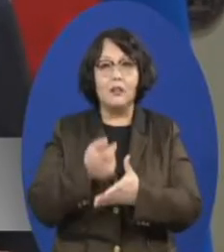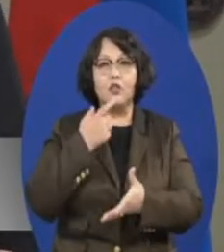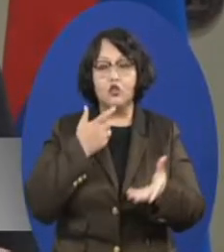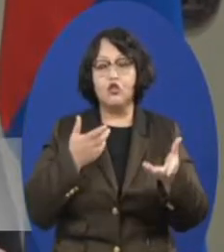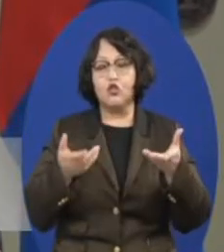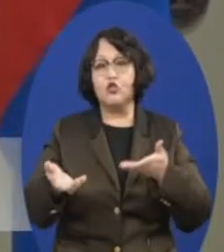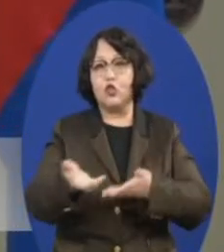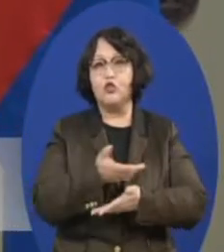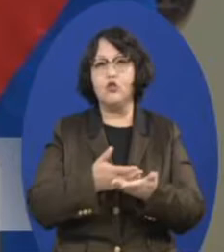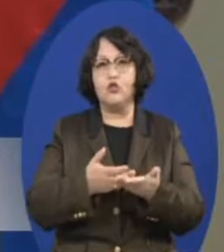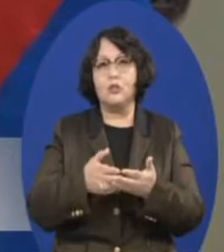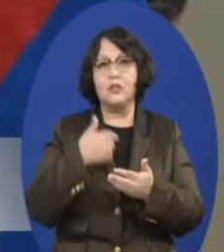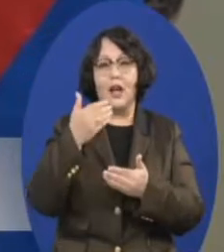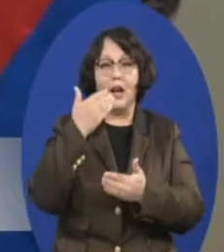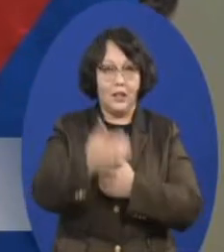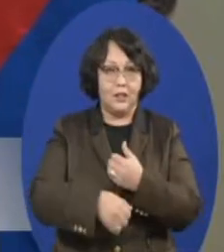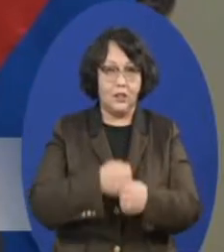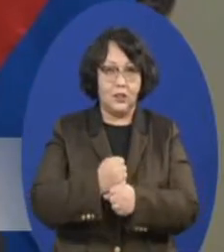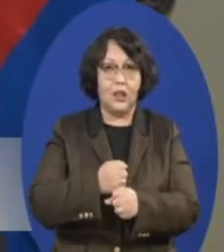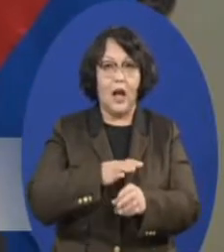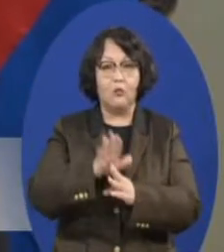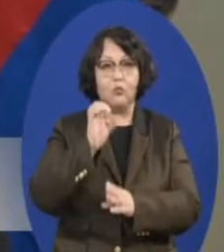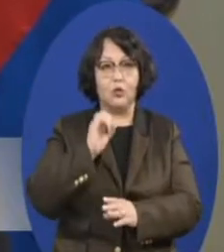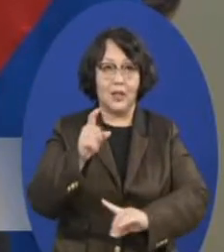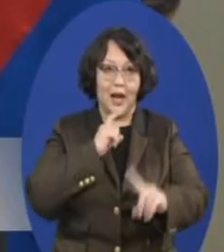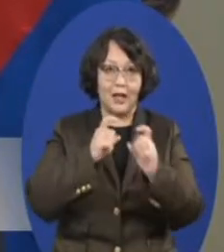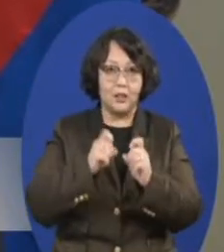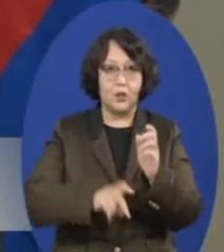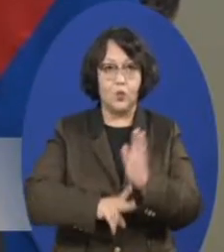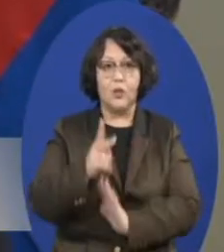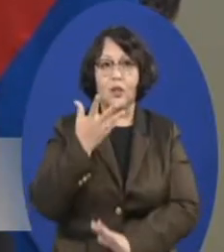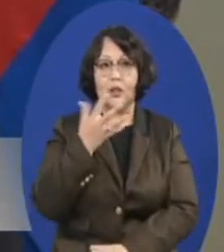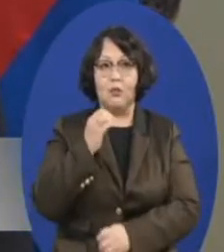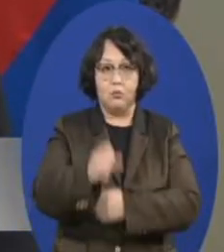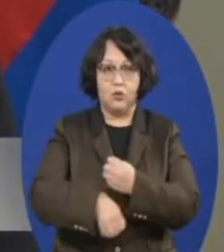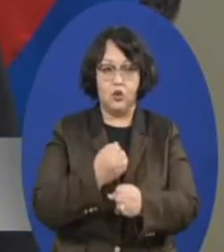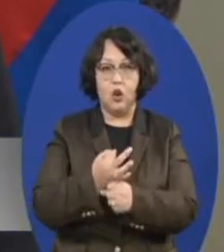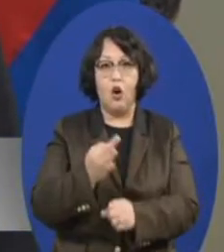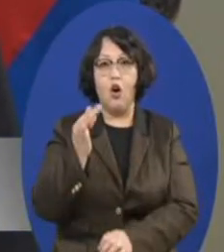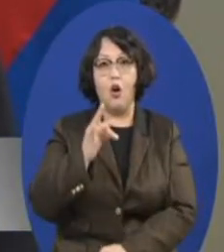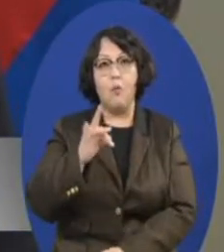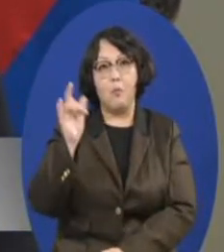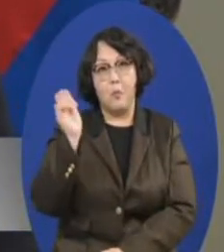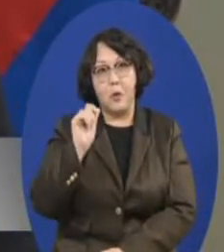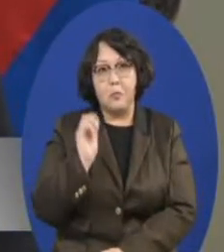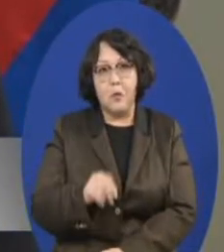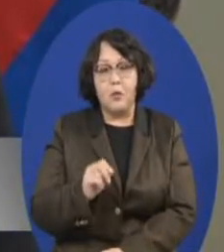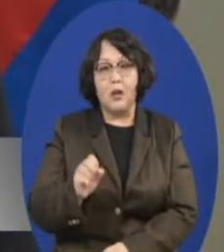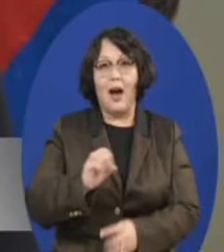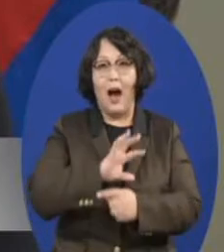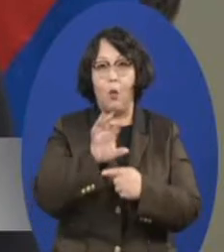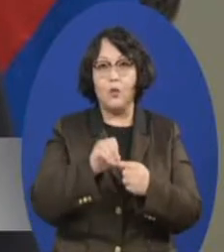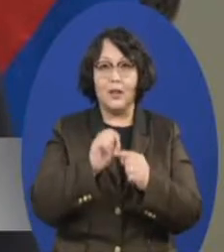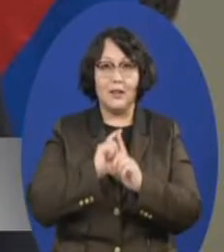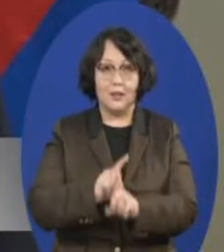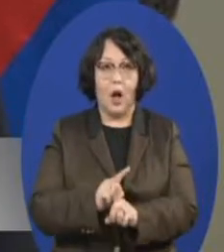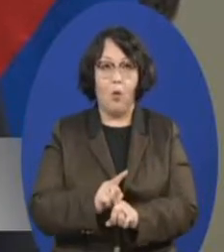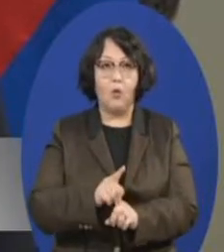санал солилцсон. За эрхчлэлийн хувьд бас дипломат харилцаа тогтсны одоо 50 жил юм болно. За энэ агуулгаараа одоо